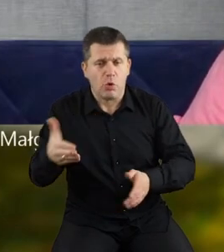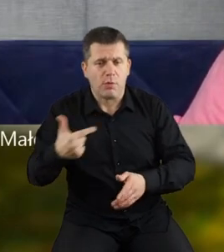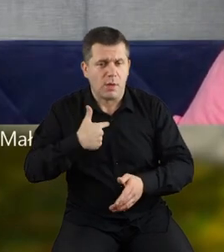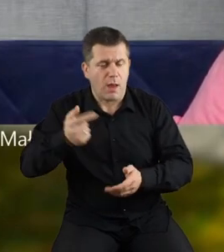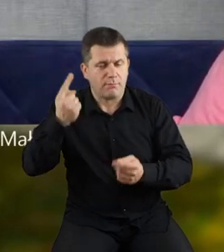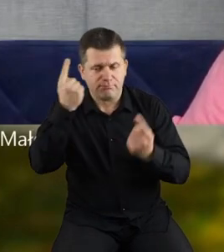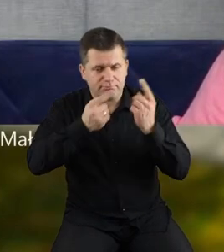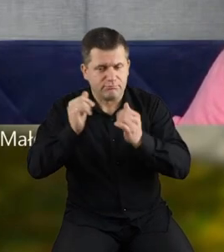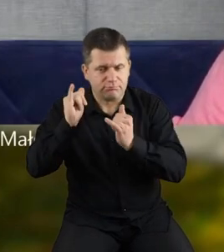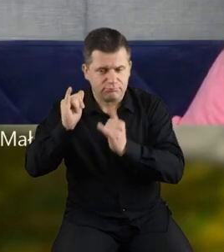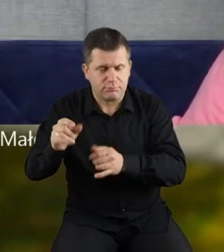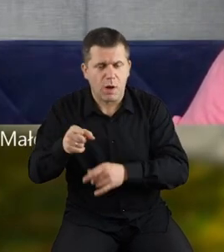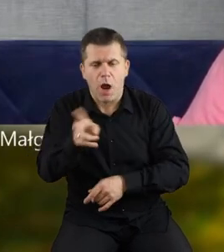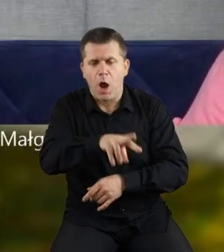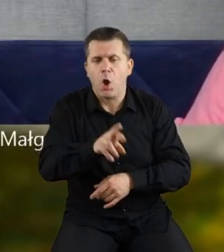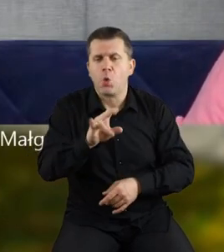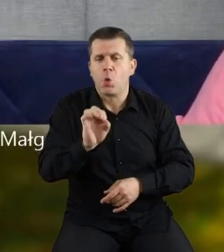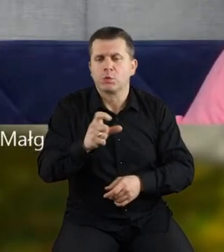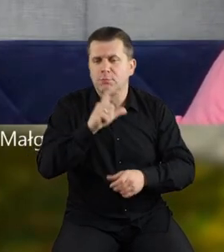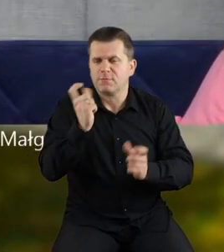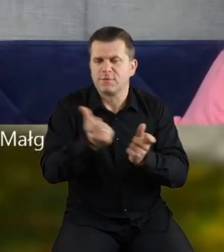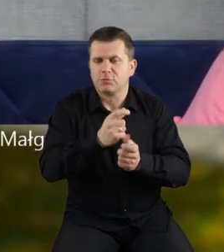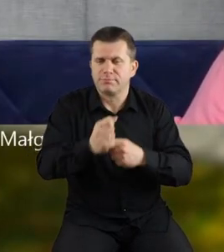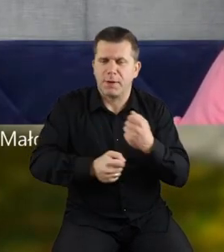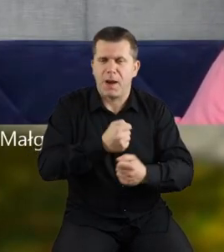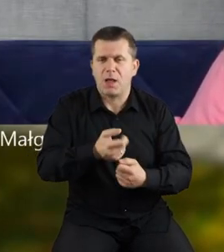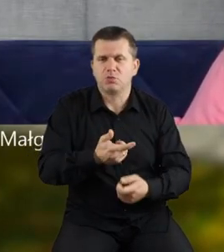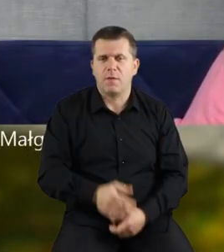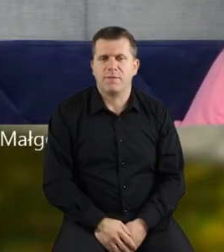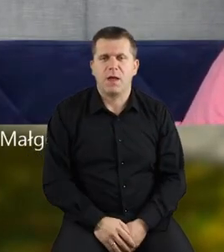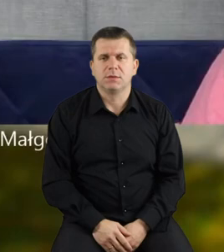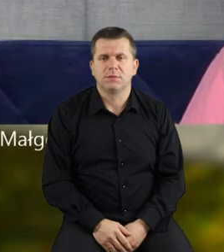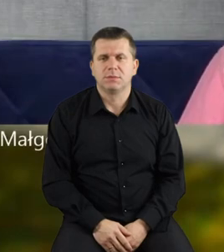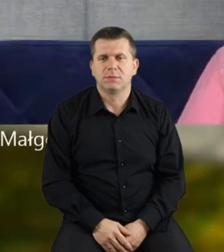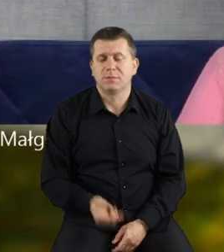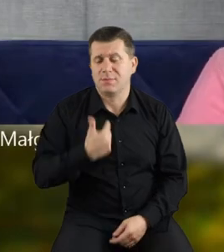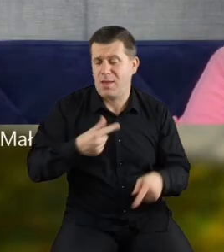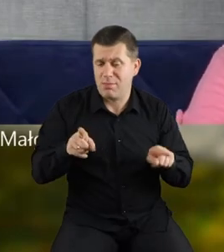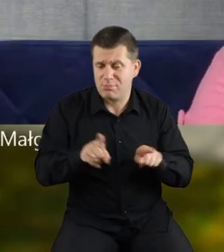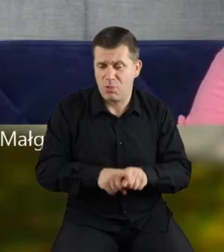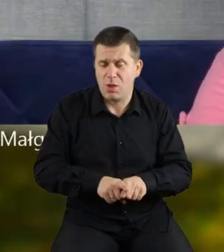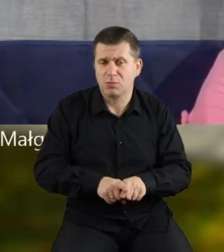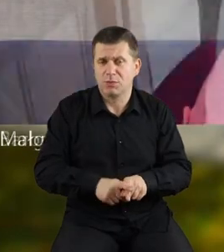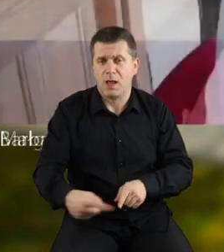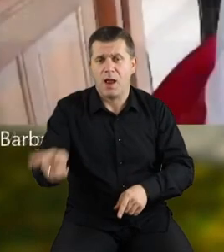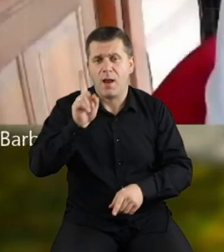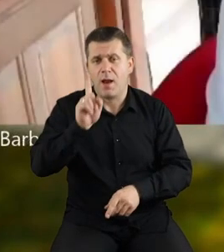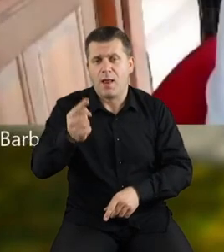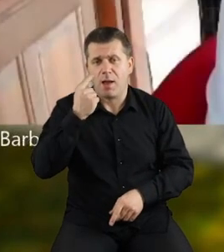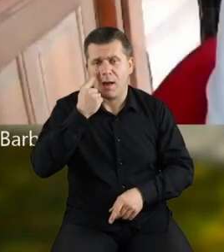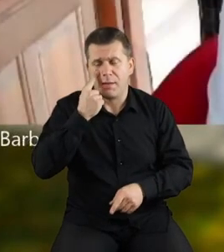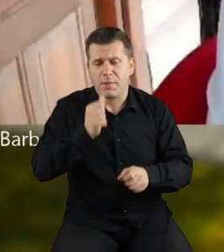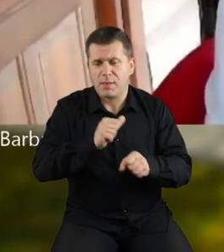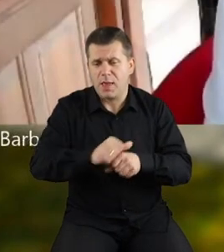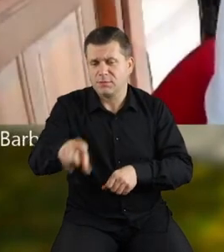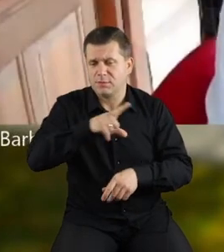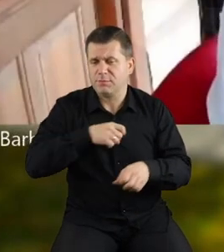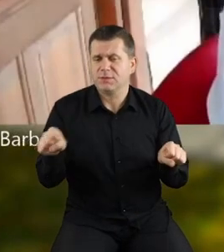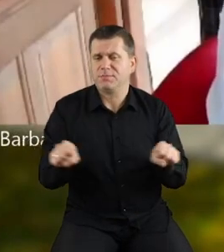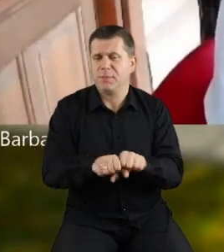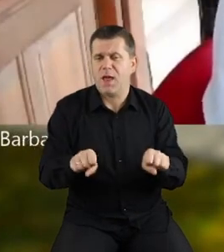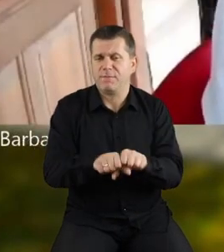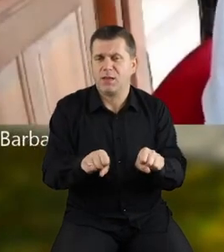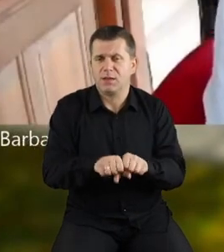jego stronę trzymałam niż Róży, która musiała sobie to wszystko przepracować. Ja też, ale chyba jesteśmy